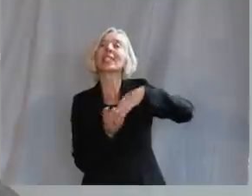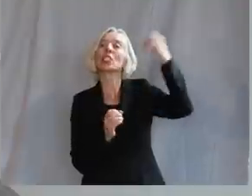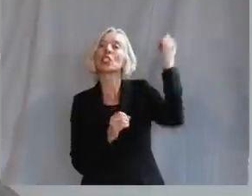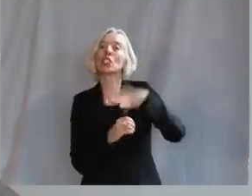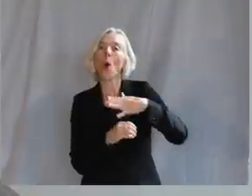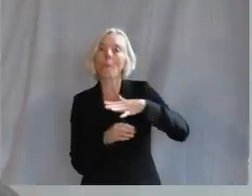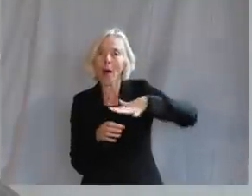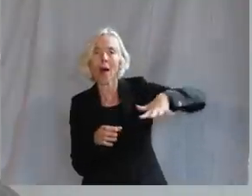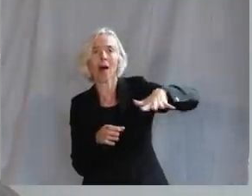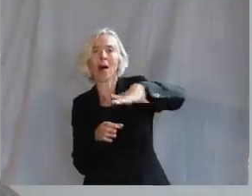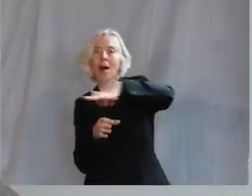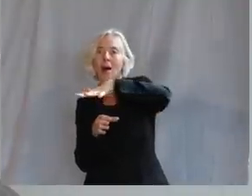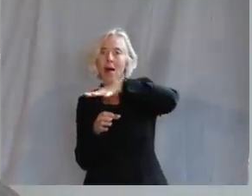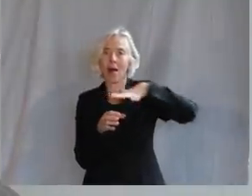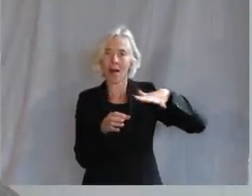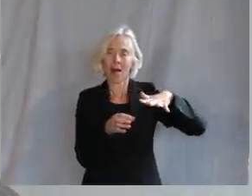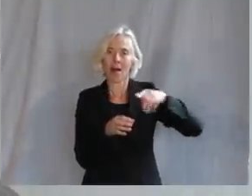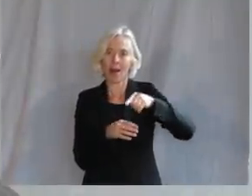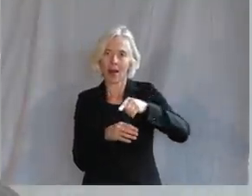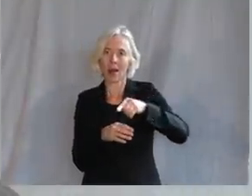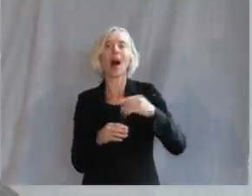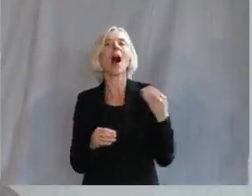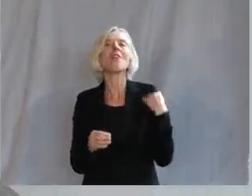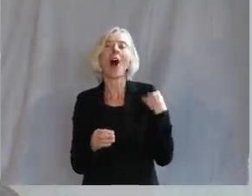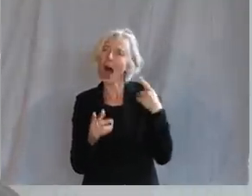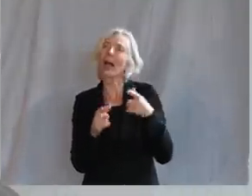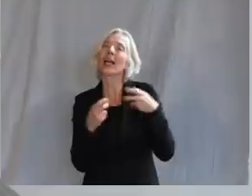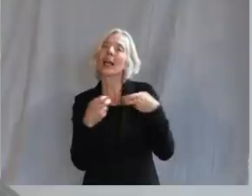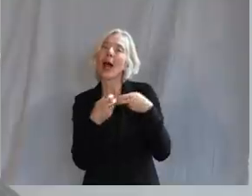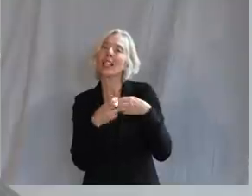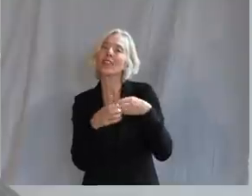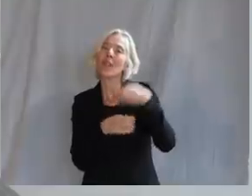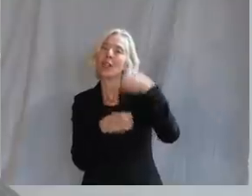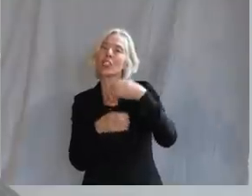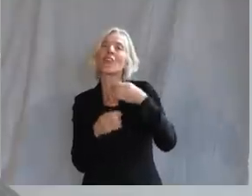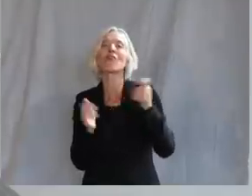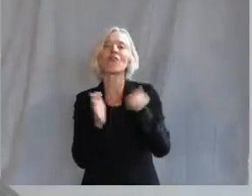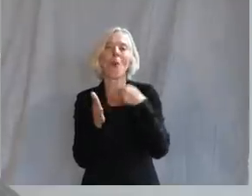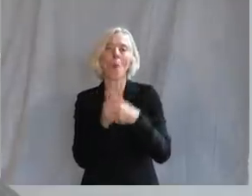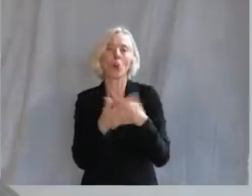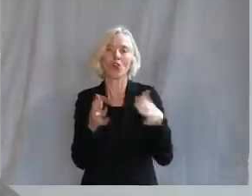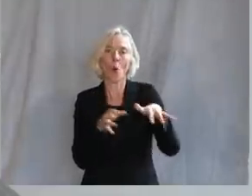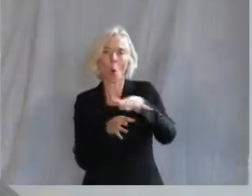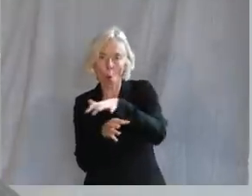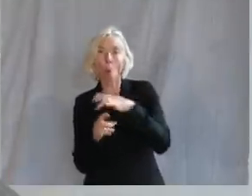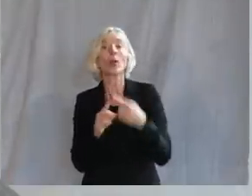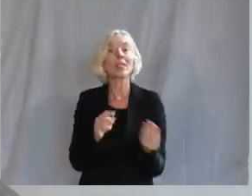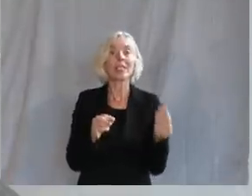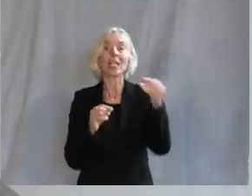haben, als es um das Thema Verbot von Glasflaschen ging. Und dazu kommt aber noch die Bahnhofstraße,